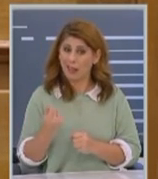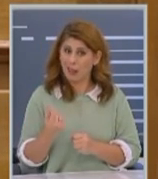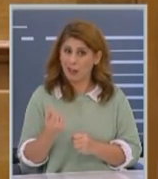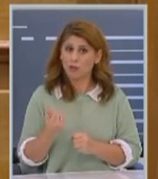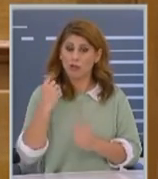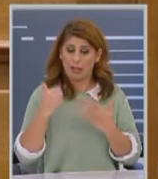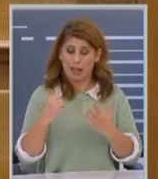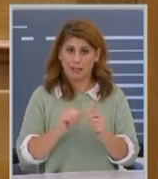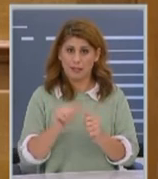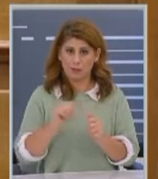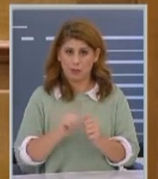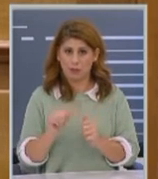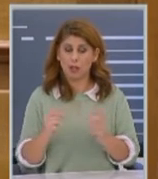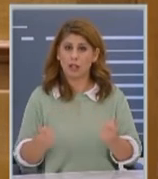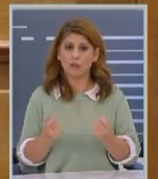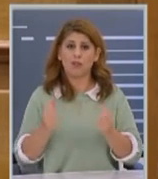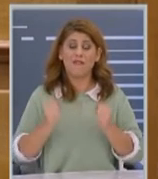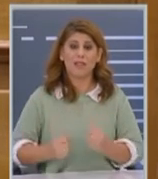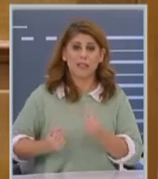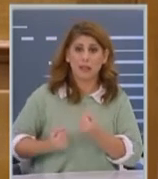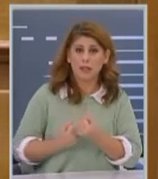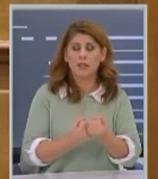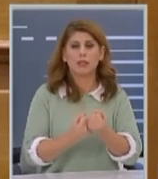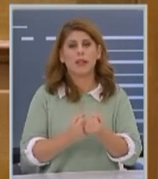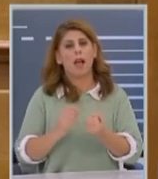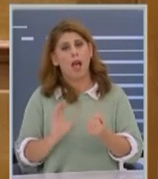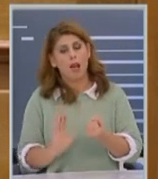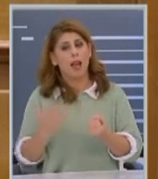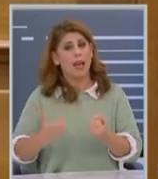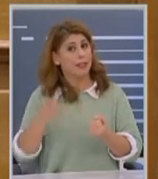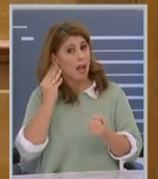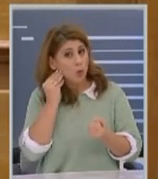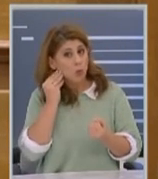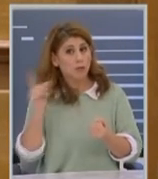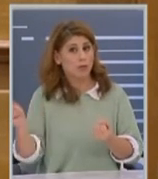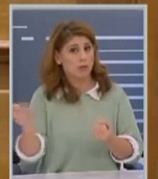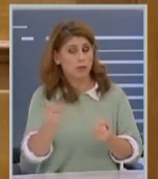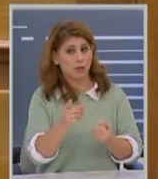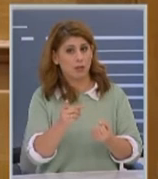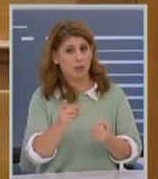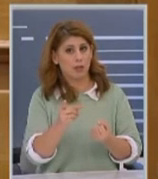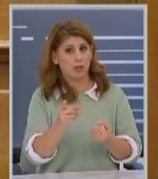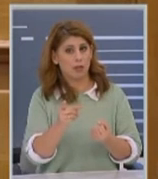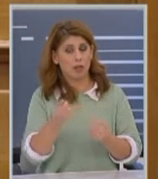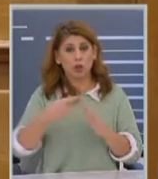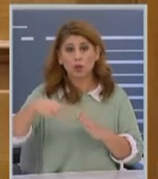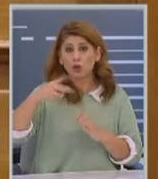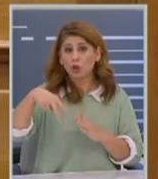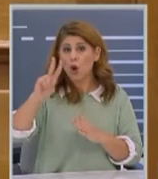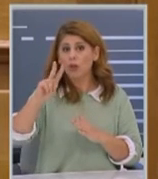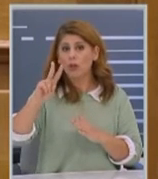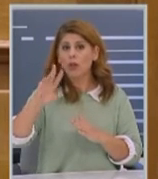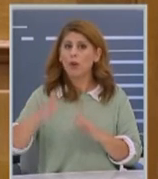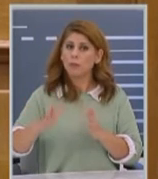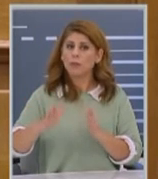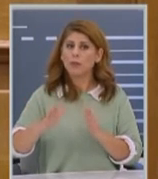ένα εξάμεινο χρησιμοποιώντας τη βασική ενίσχυση, αλλά έχετε ακούσει εσείς επιτόκιο στον αγροτικό χώρο που να